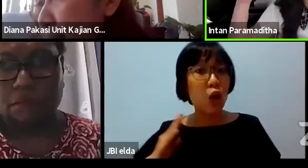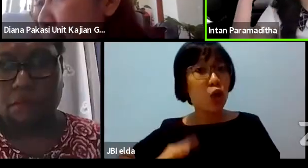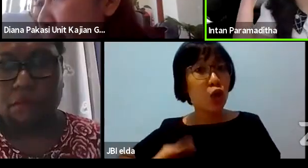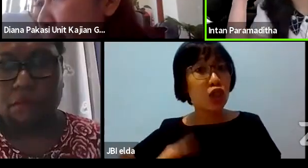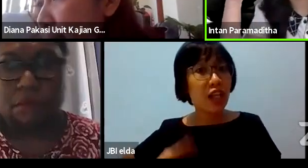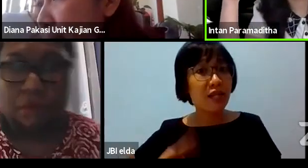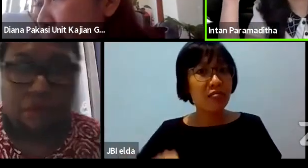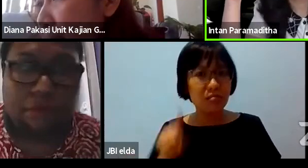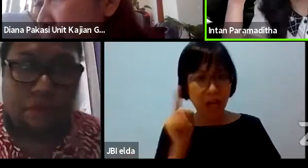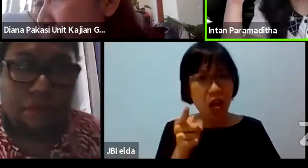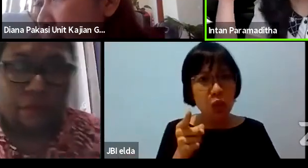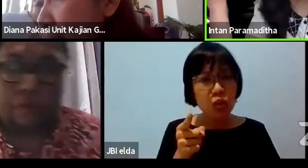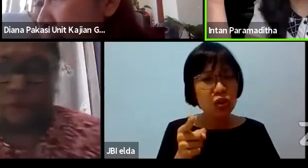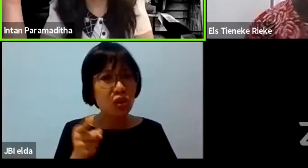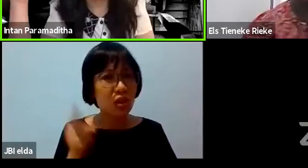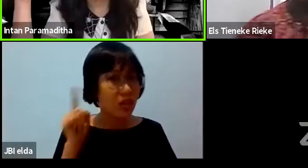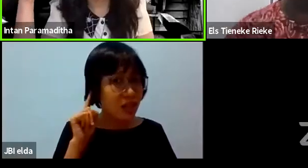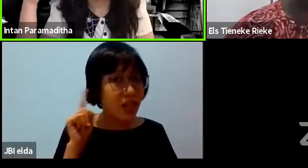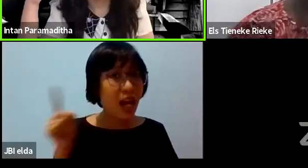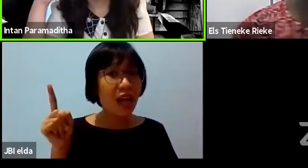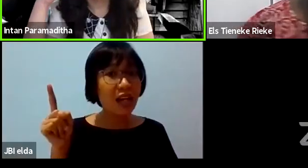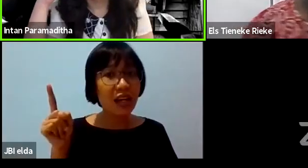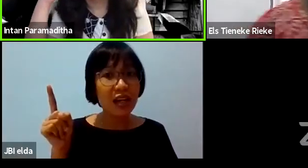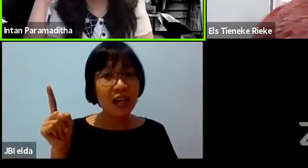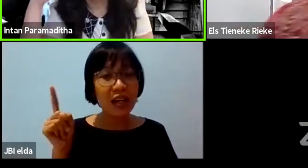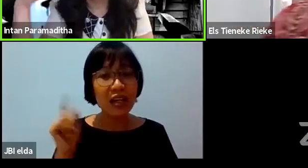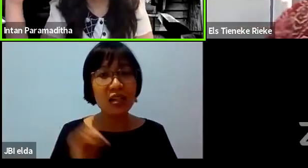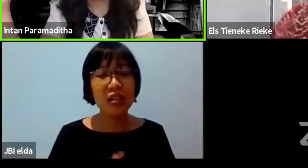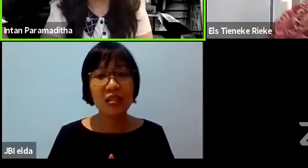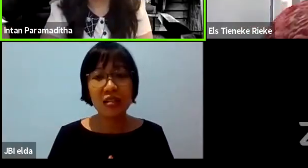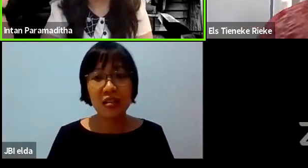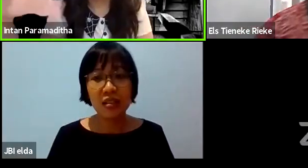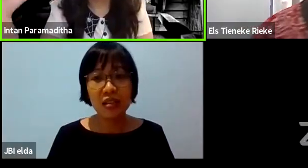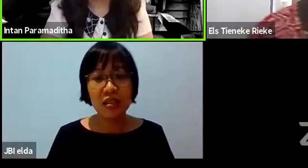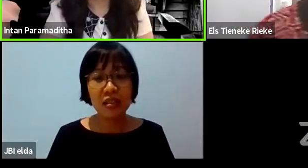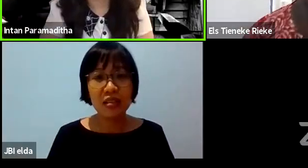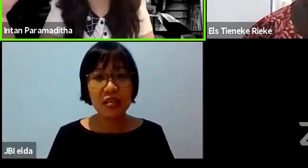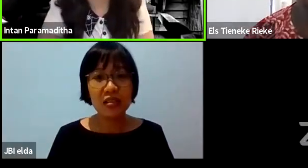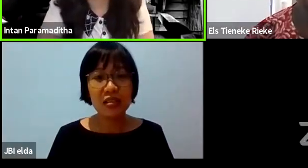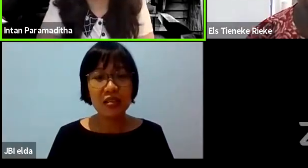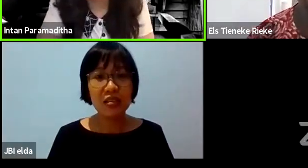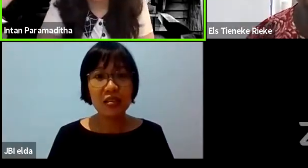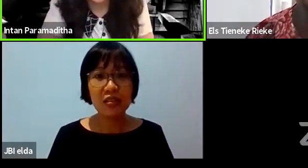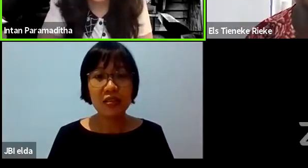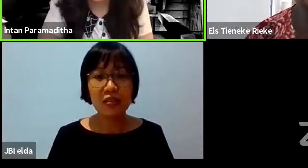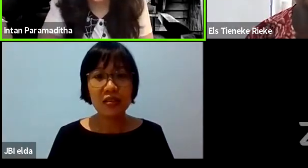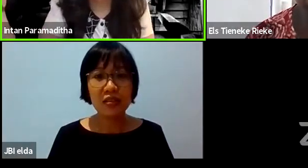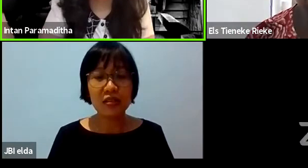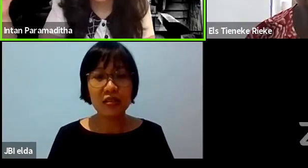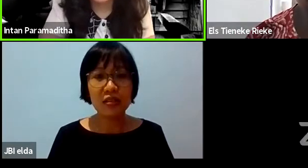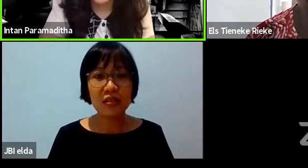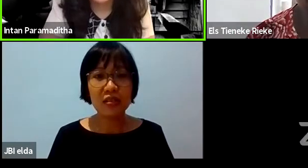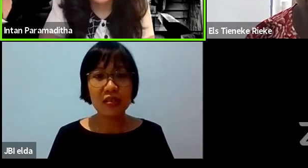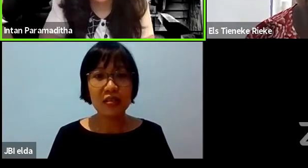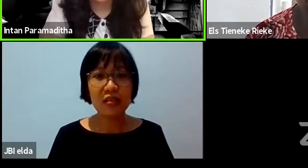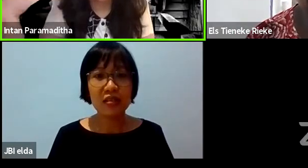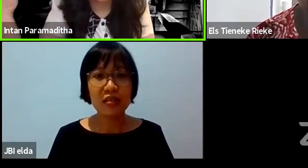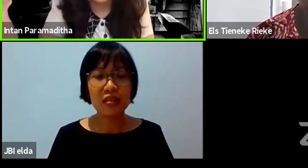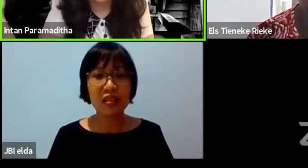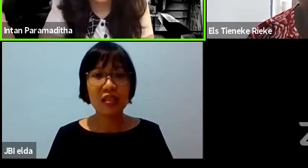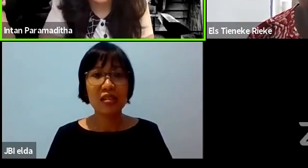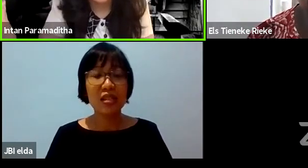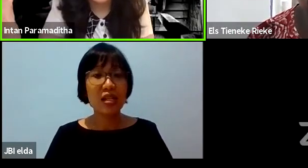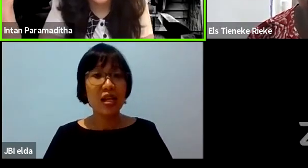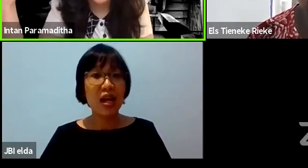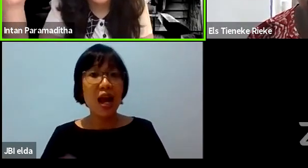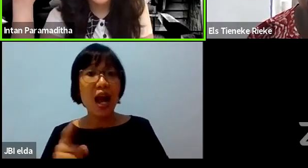ekstra, kalau tadi kita udah bicara soal kerja reproduksi, ini ada kerja emotional labor